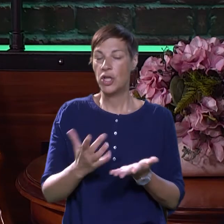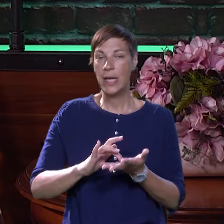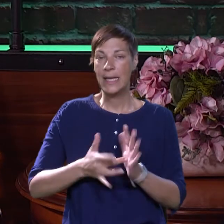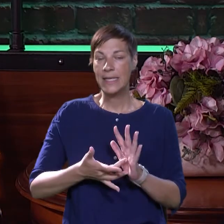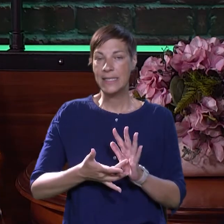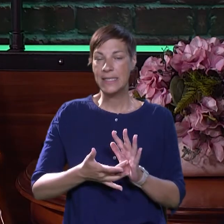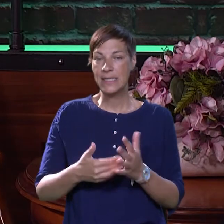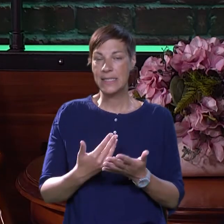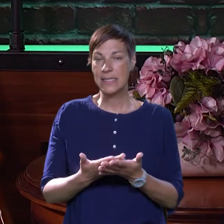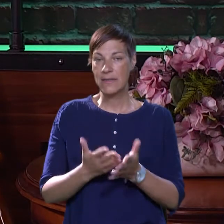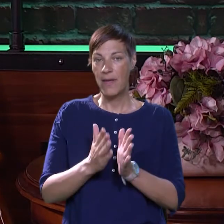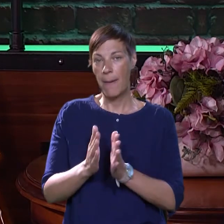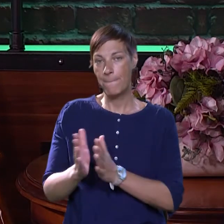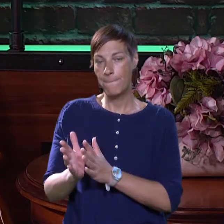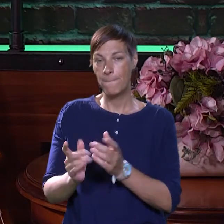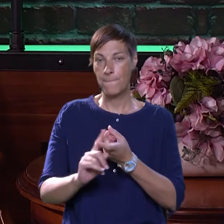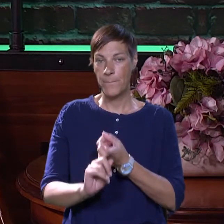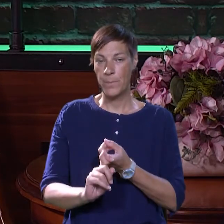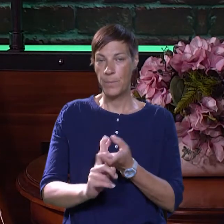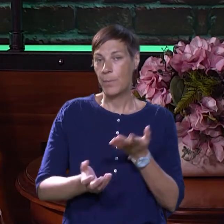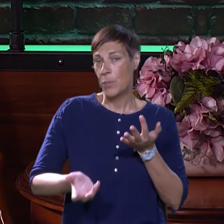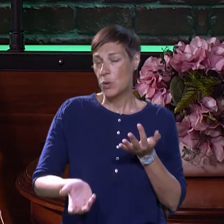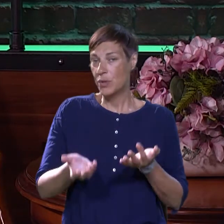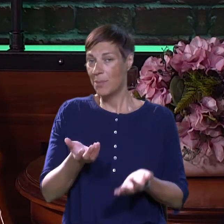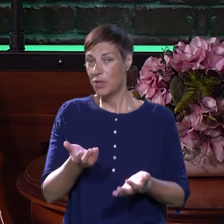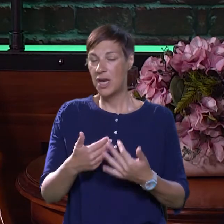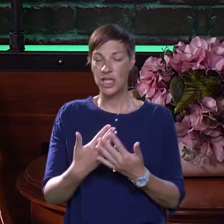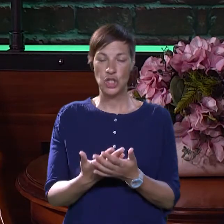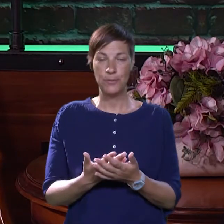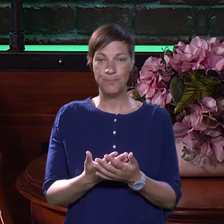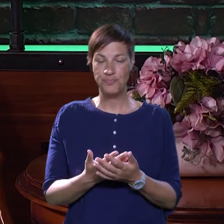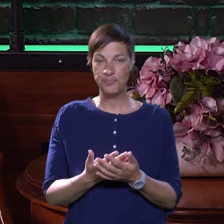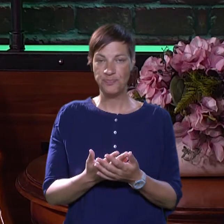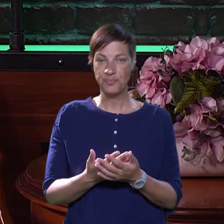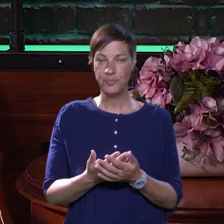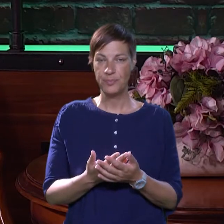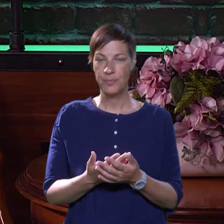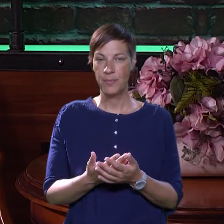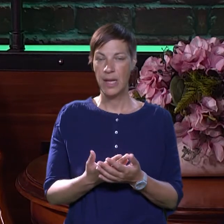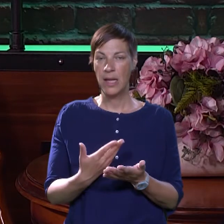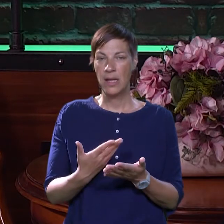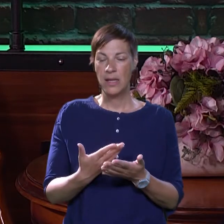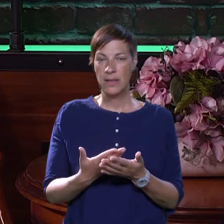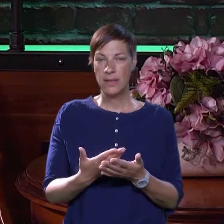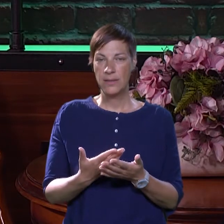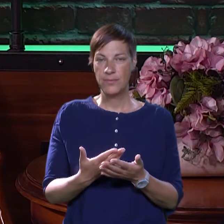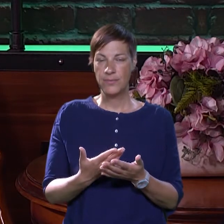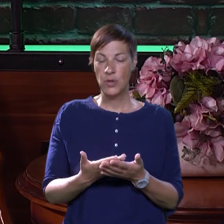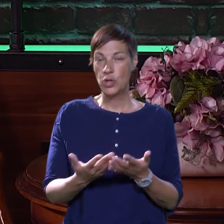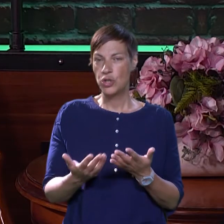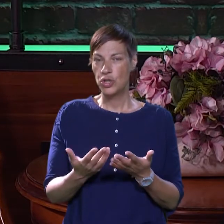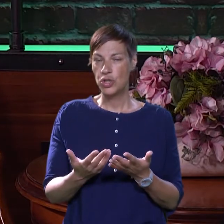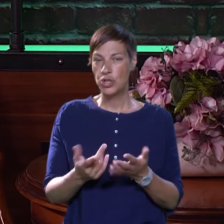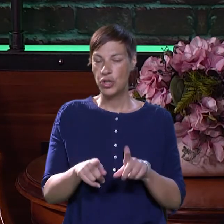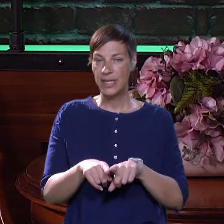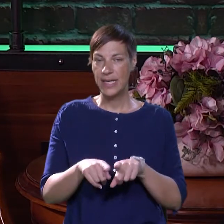sve, baš mečiramo ponudu i potražnju, to se tako zove što se tiče volontiranja. Ono što je